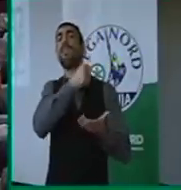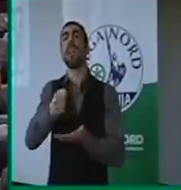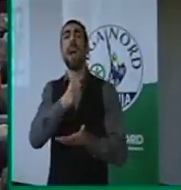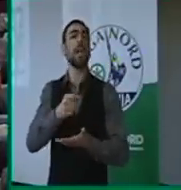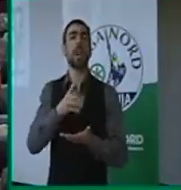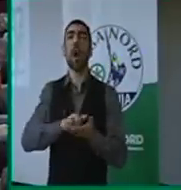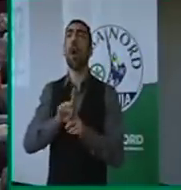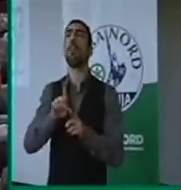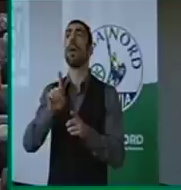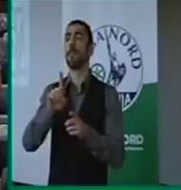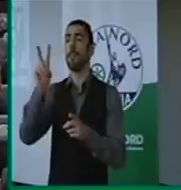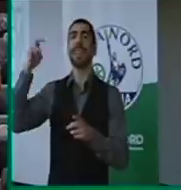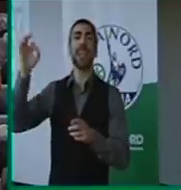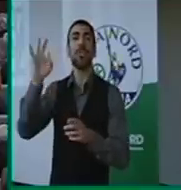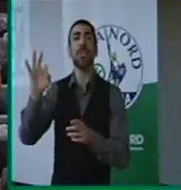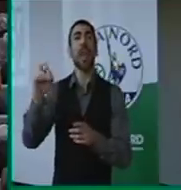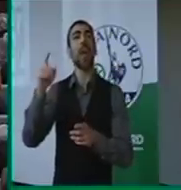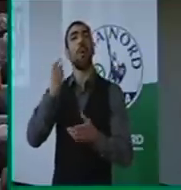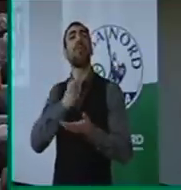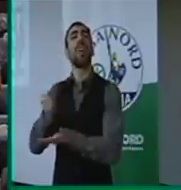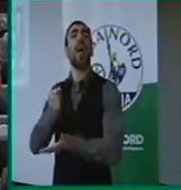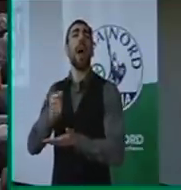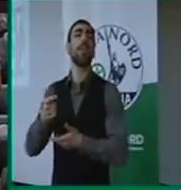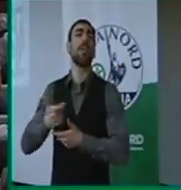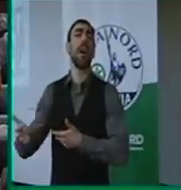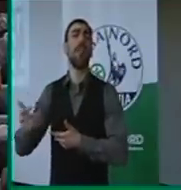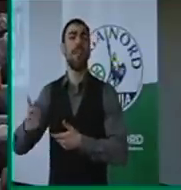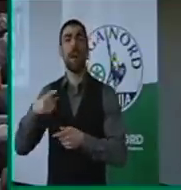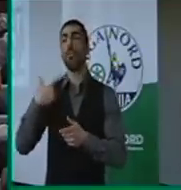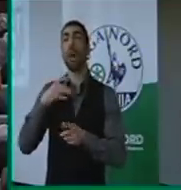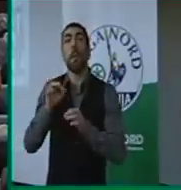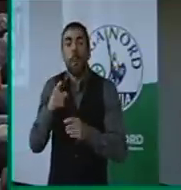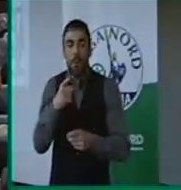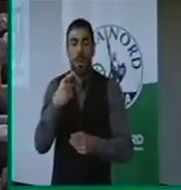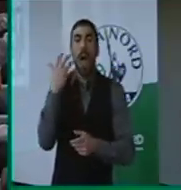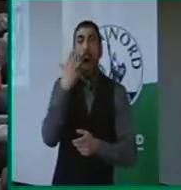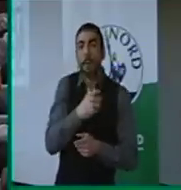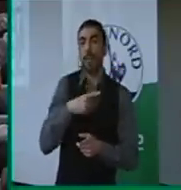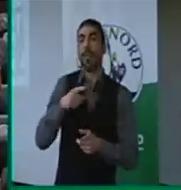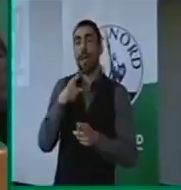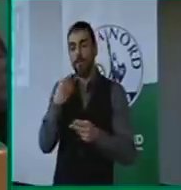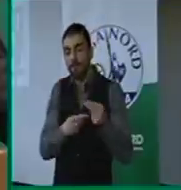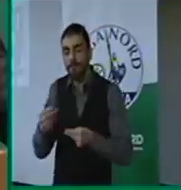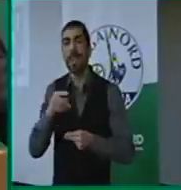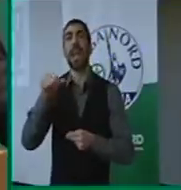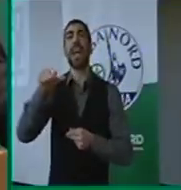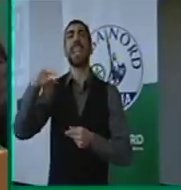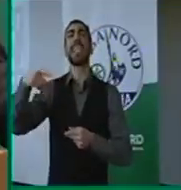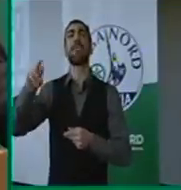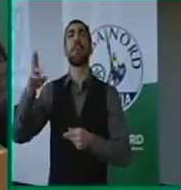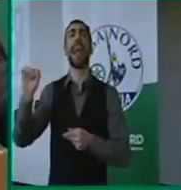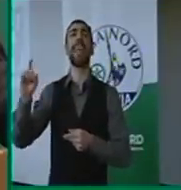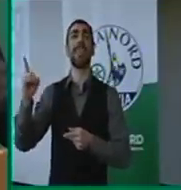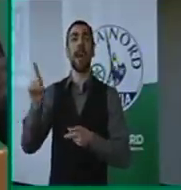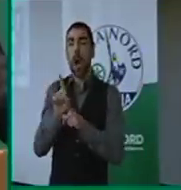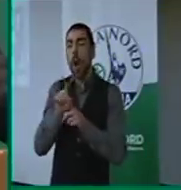zero il i i tassi hanno si hanno creato a tavolino lo spread perché lo spread altro non